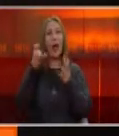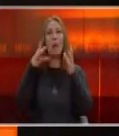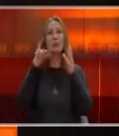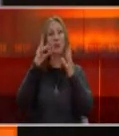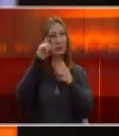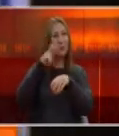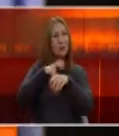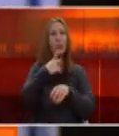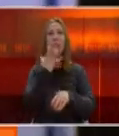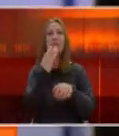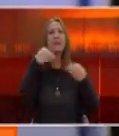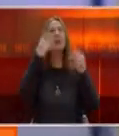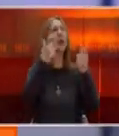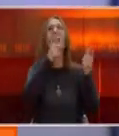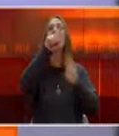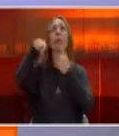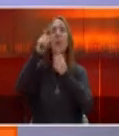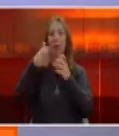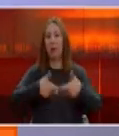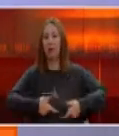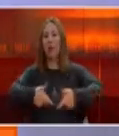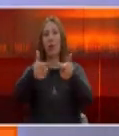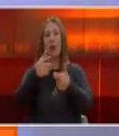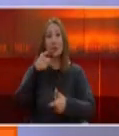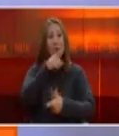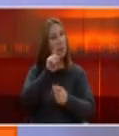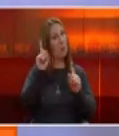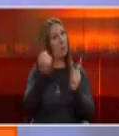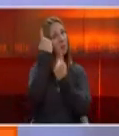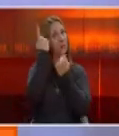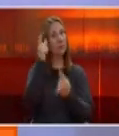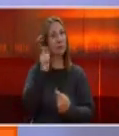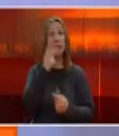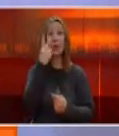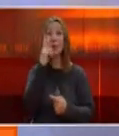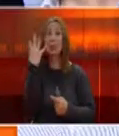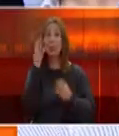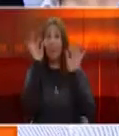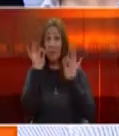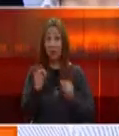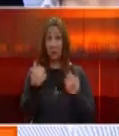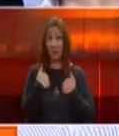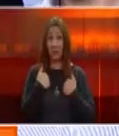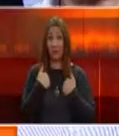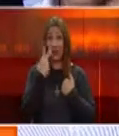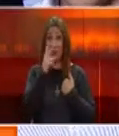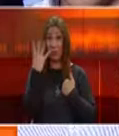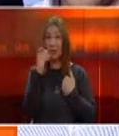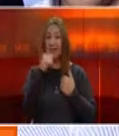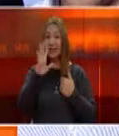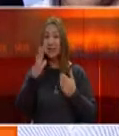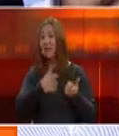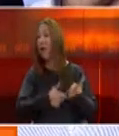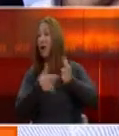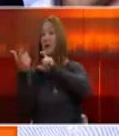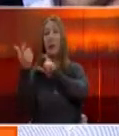hatırlarız. Yani domates satacak yer bulamaz. Yere dökerler, protesto ederler. Siz bambaşka bir şey. 2004 yılında ben başladığımda denize dökülen